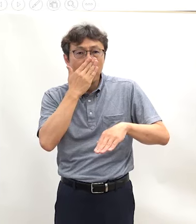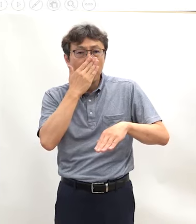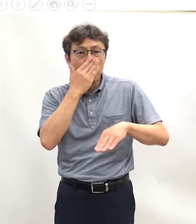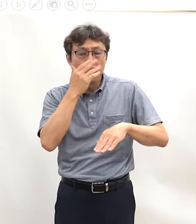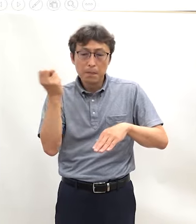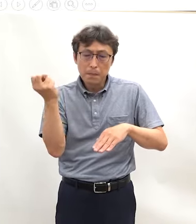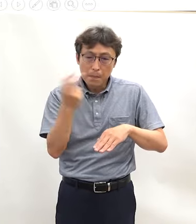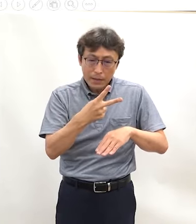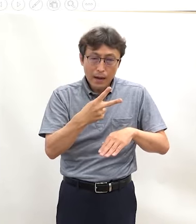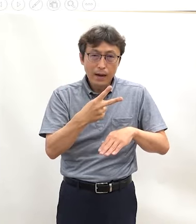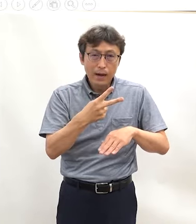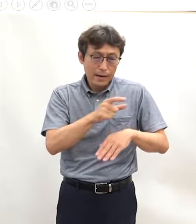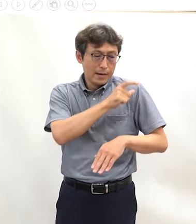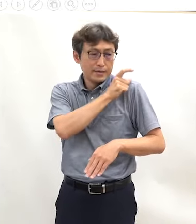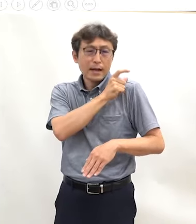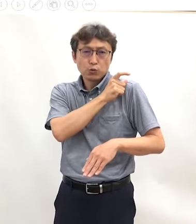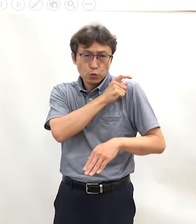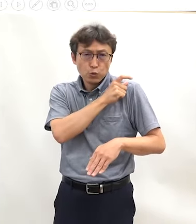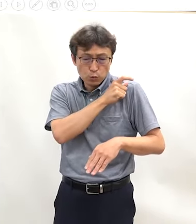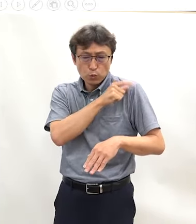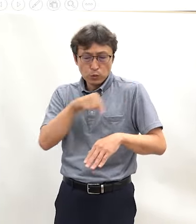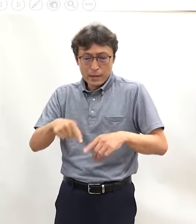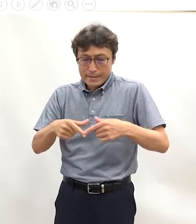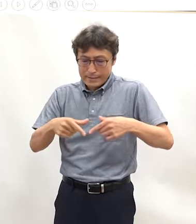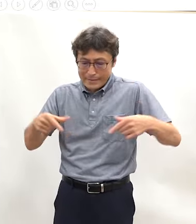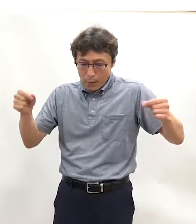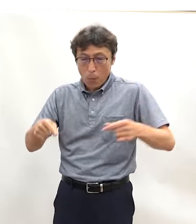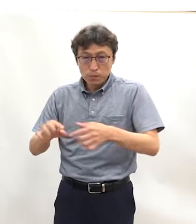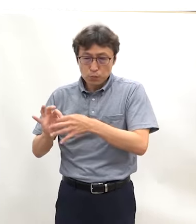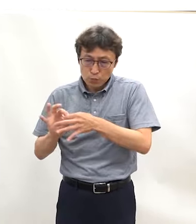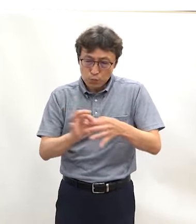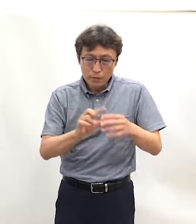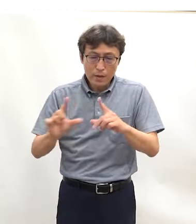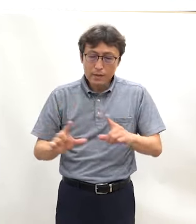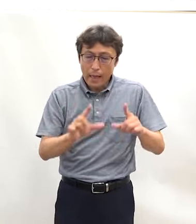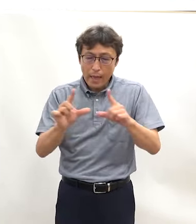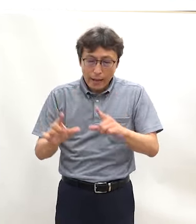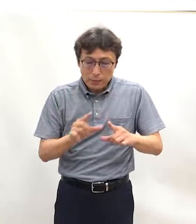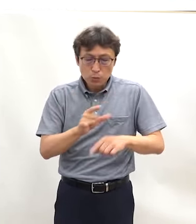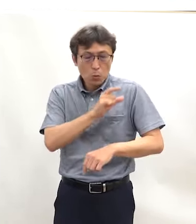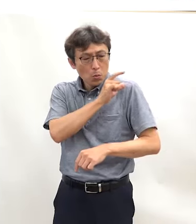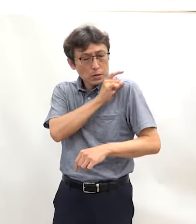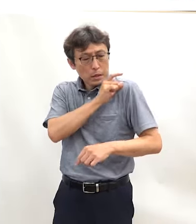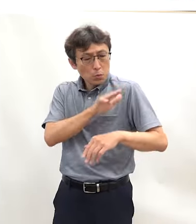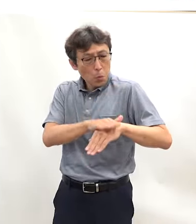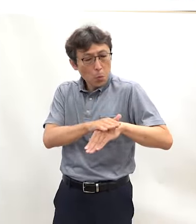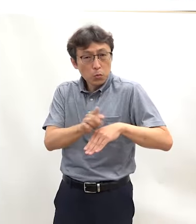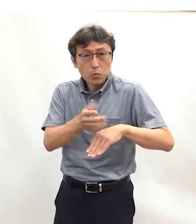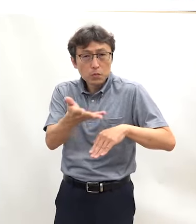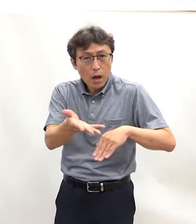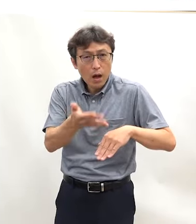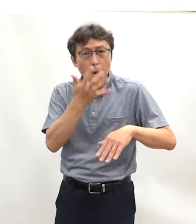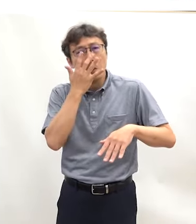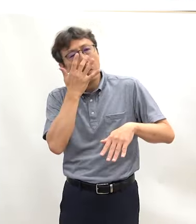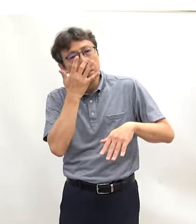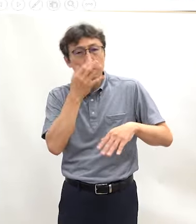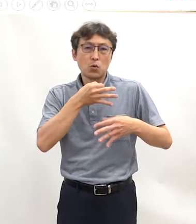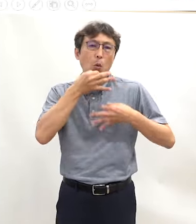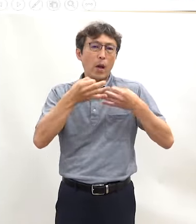在留資格があって制度が複雑でわからない、まあ、こんな声が聞こえるわけです。まあ、そのために、市